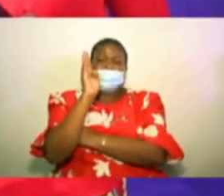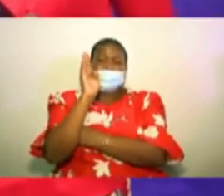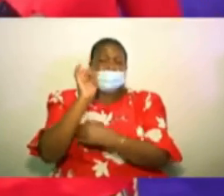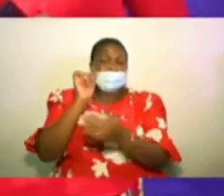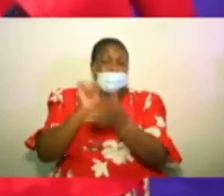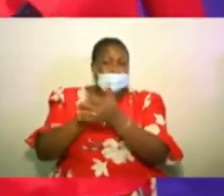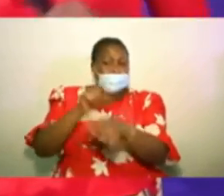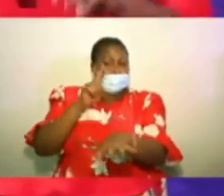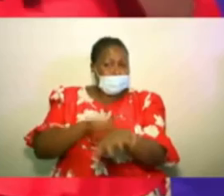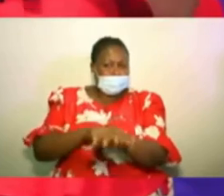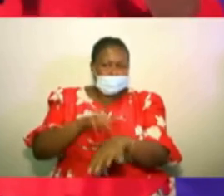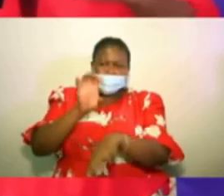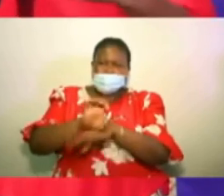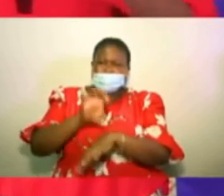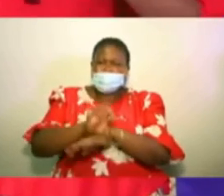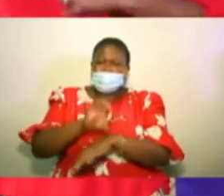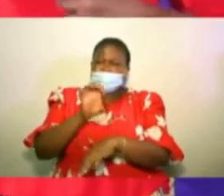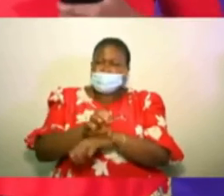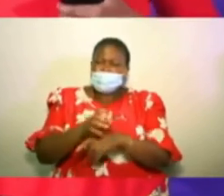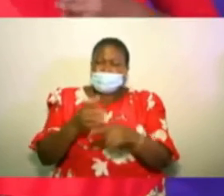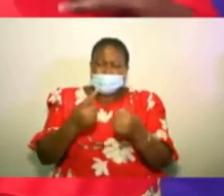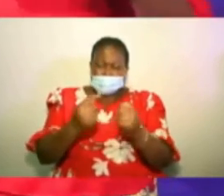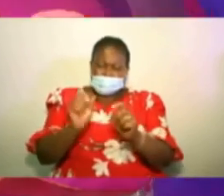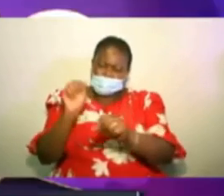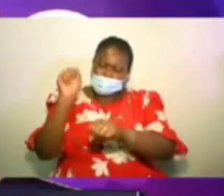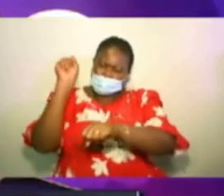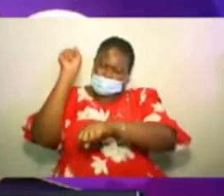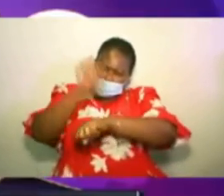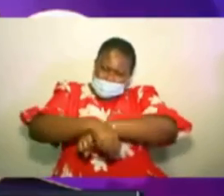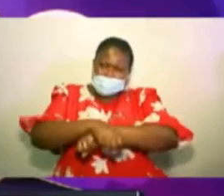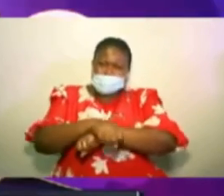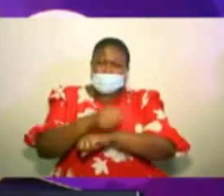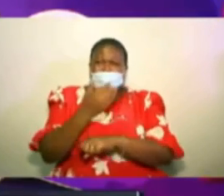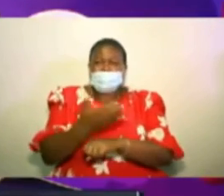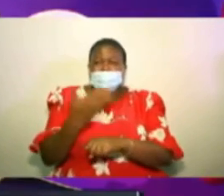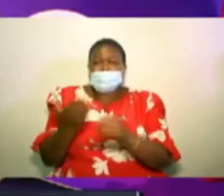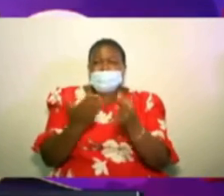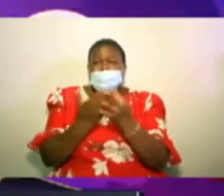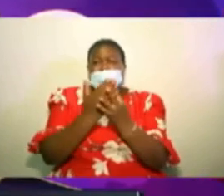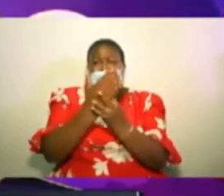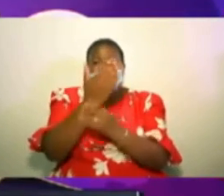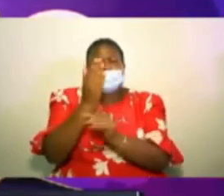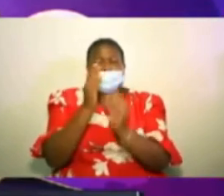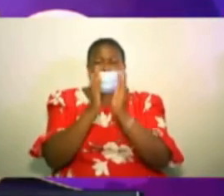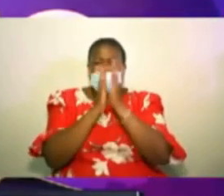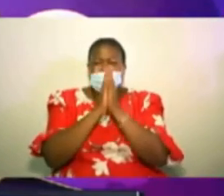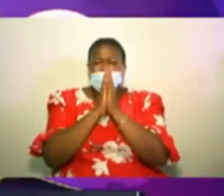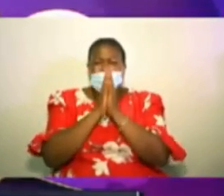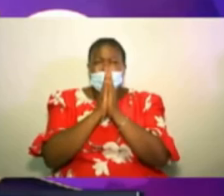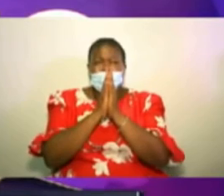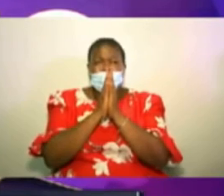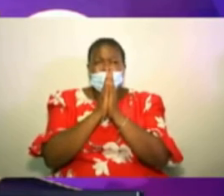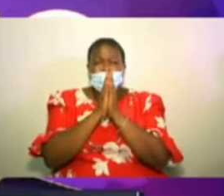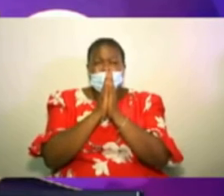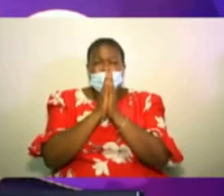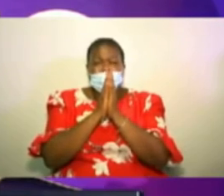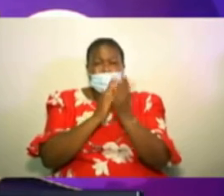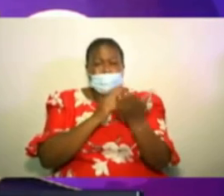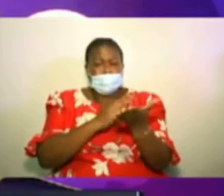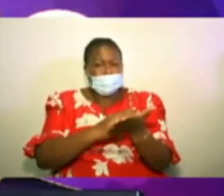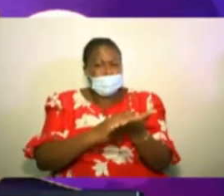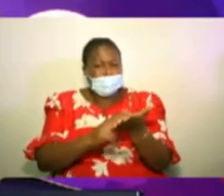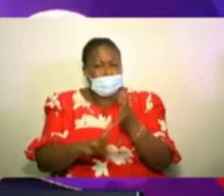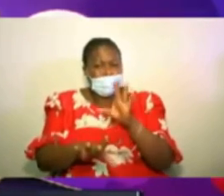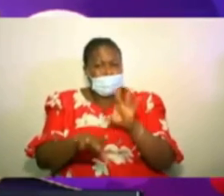traveled in prayer. Et à ce moment également, l'Église a continué dans la prière. And by the power of the Holy Spirit,